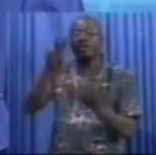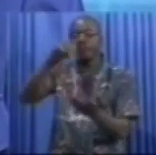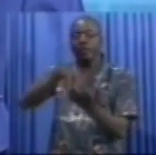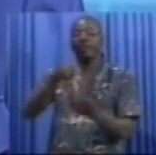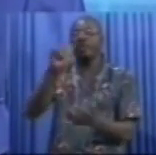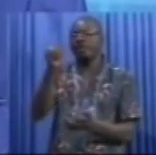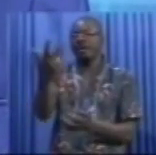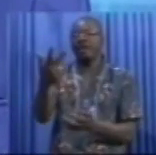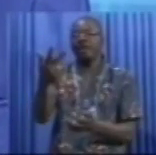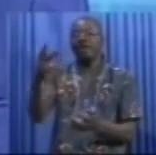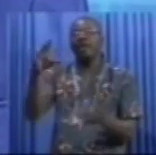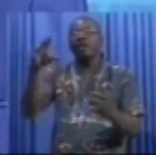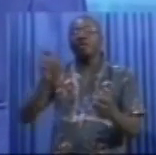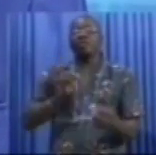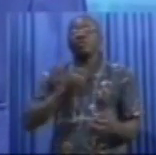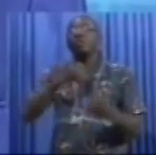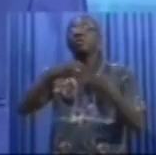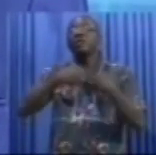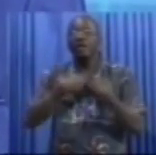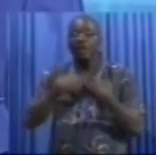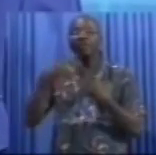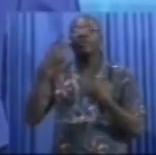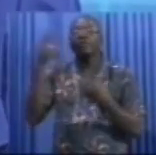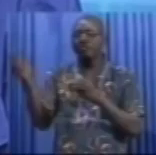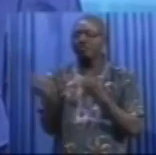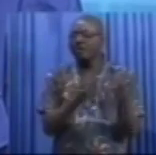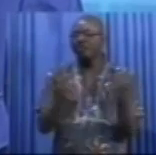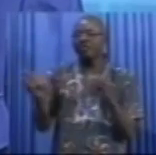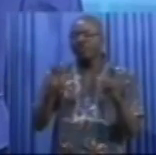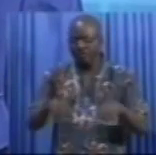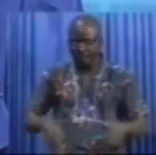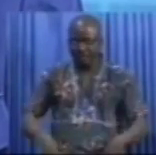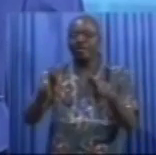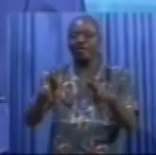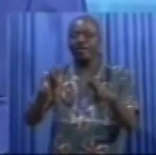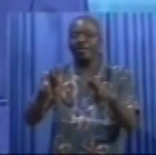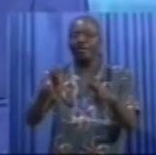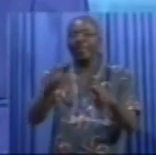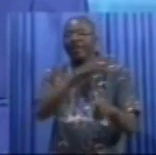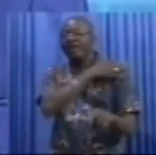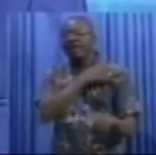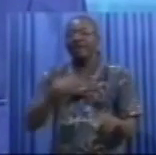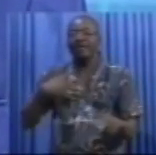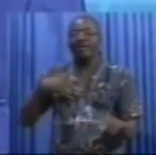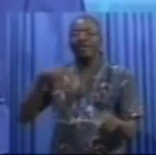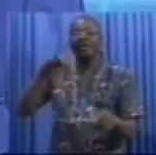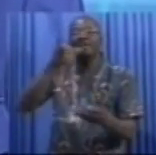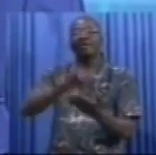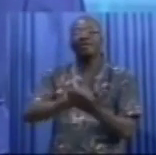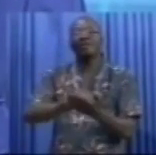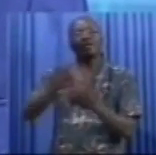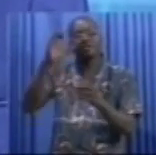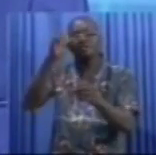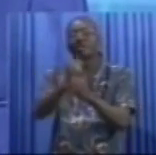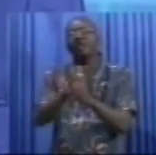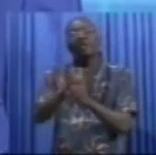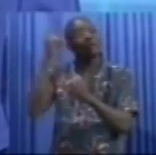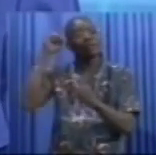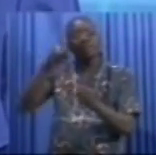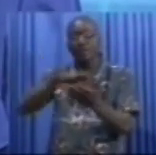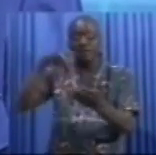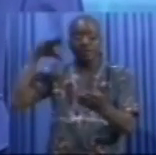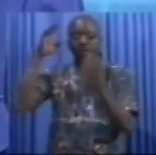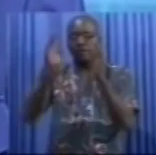2013, on a assisté à des manifestations de rue. Et ces manifestations entreprises par les étudiants